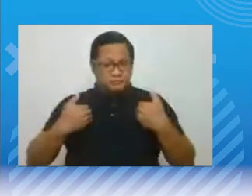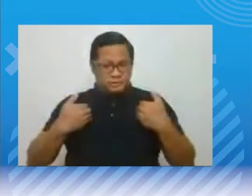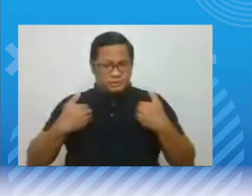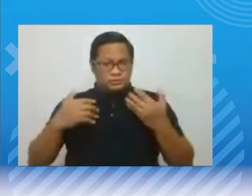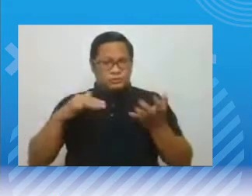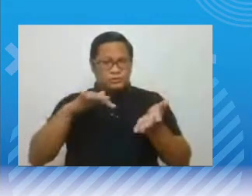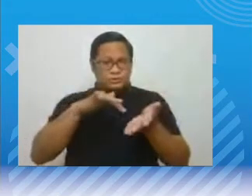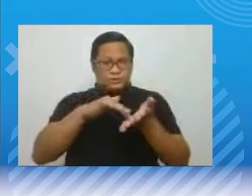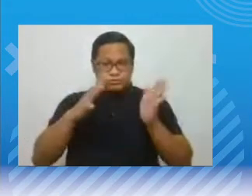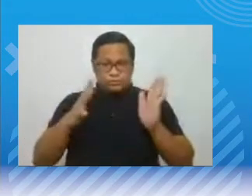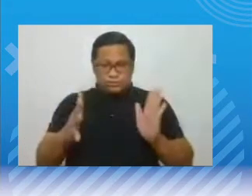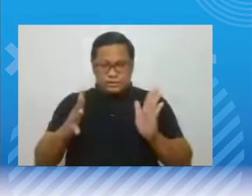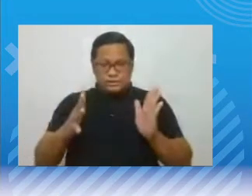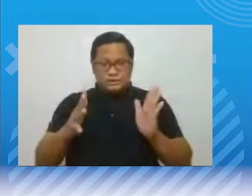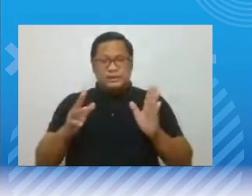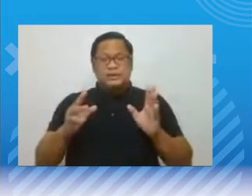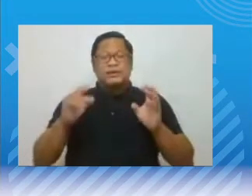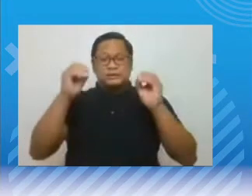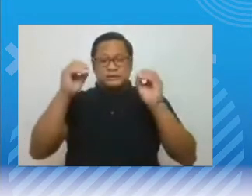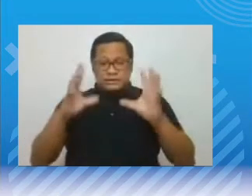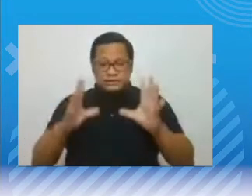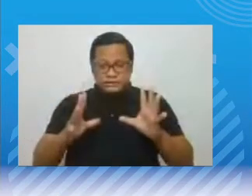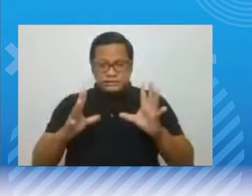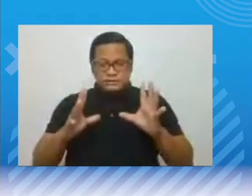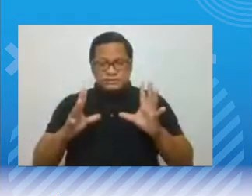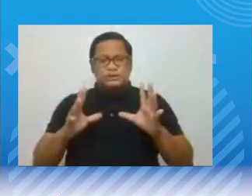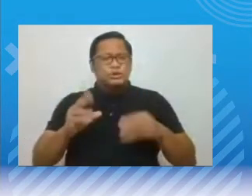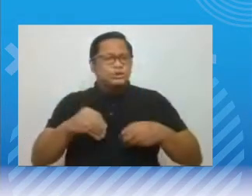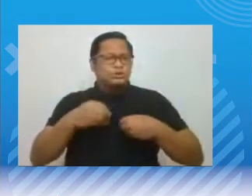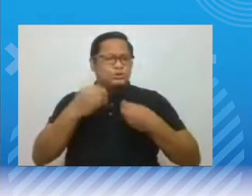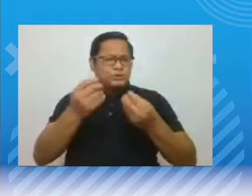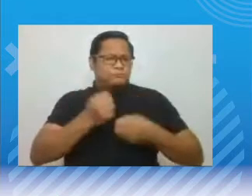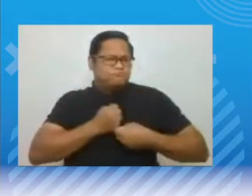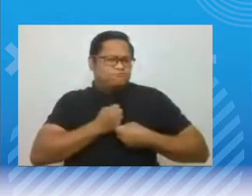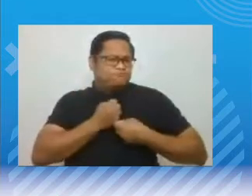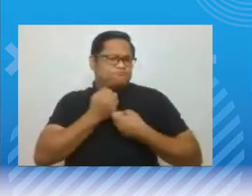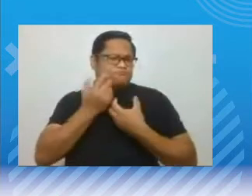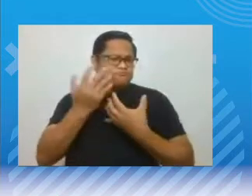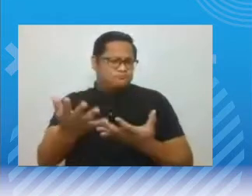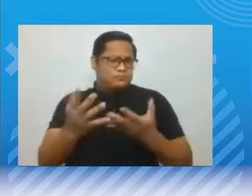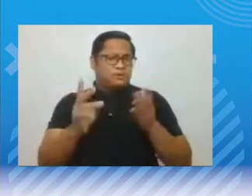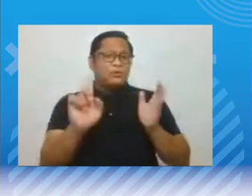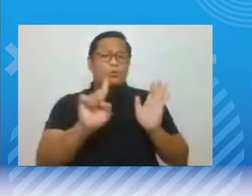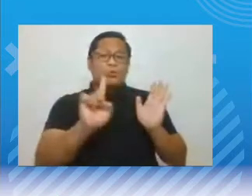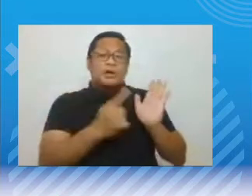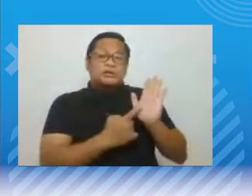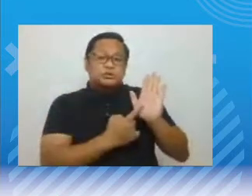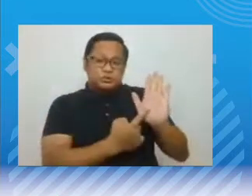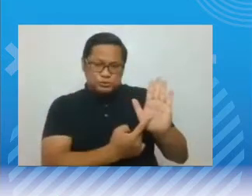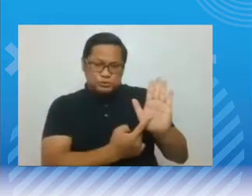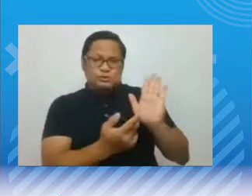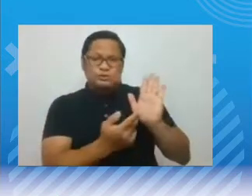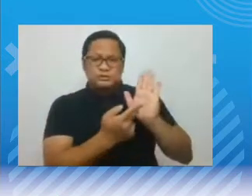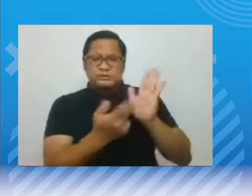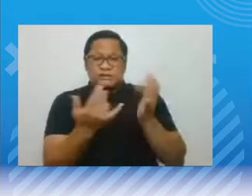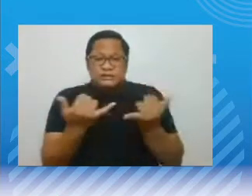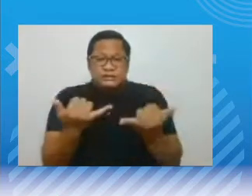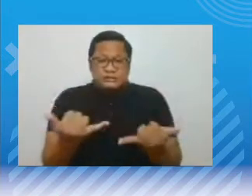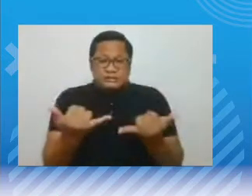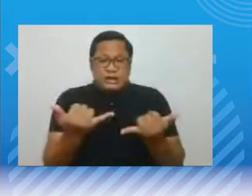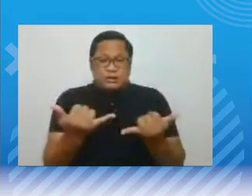magulang, may mga guro, para makapagbigay po sila ng saloobin sa mga ipinakitang presentation ngayong araw. Sa